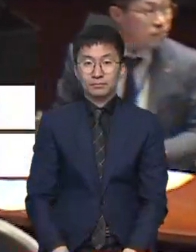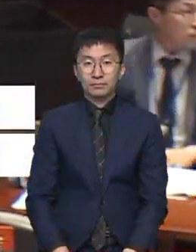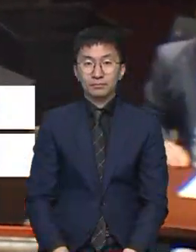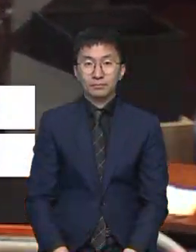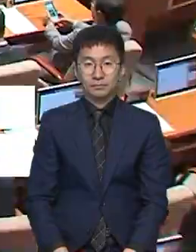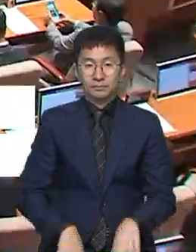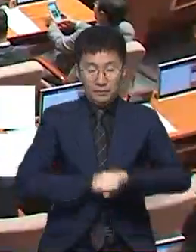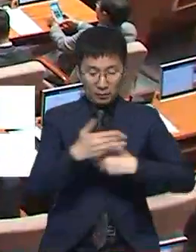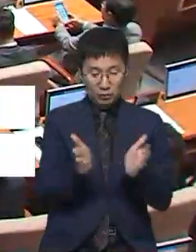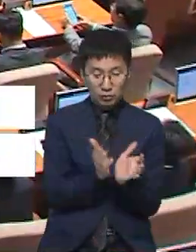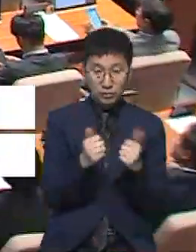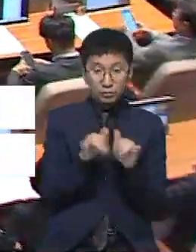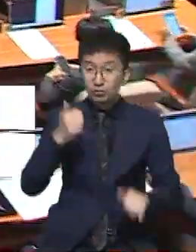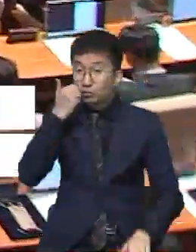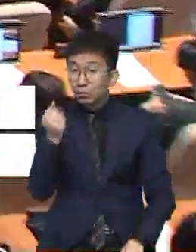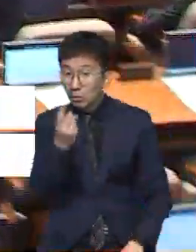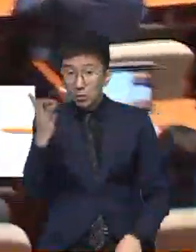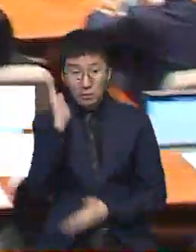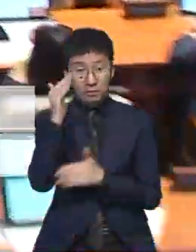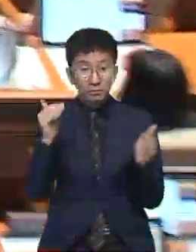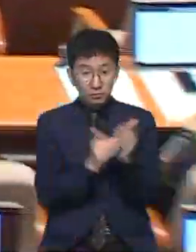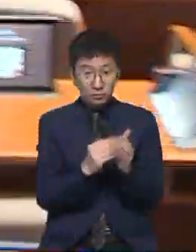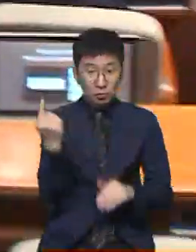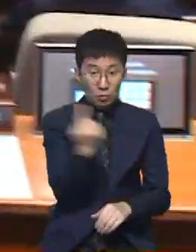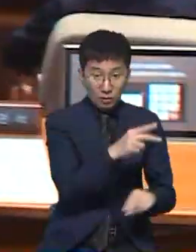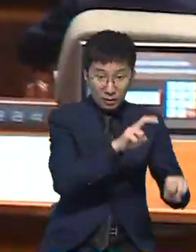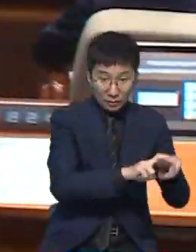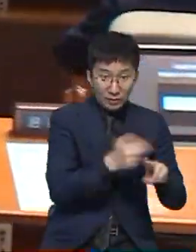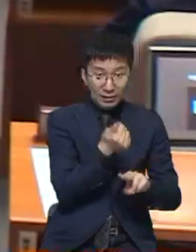일부 민주당 의원은 발언을 마치고 자리에 앉은